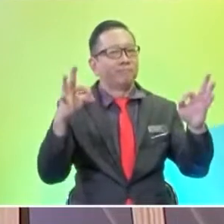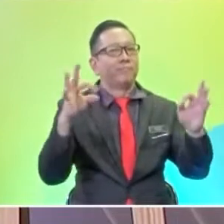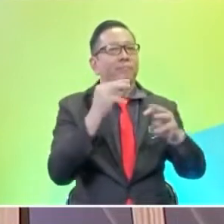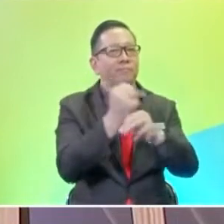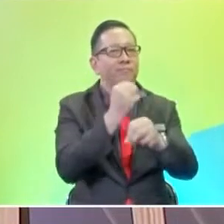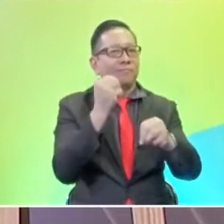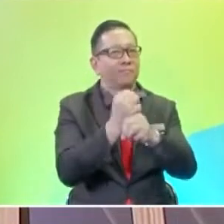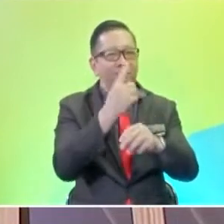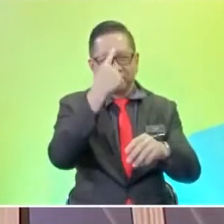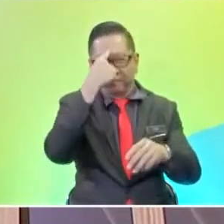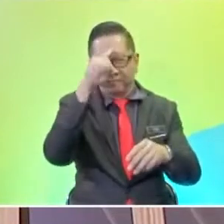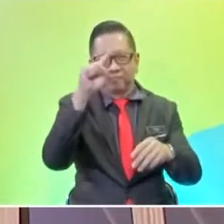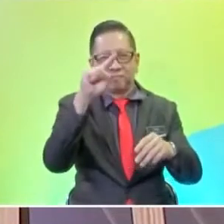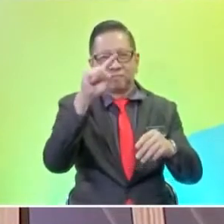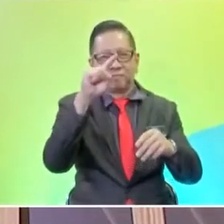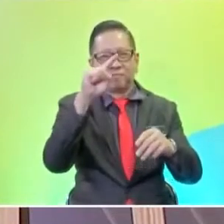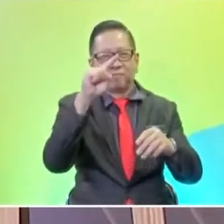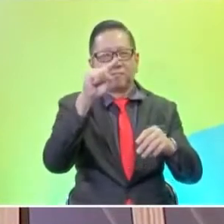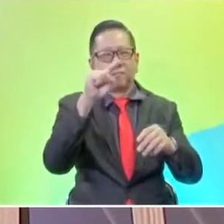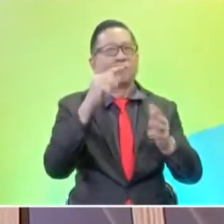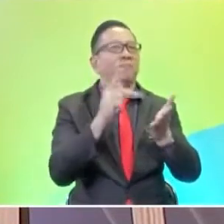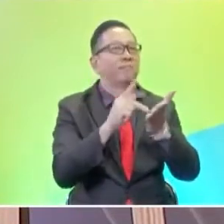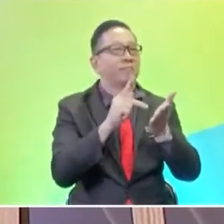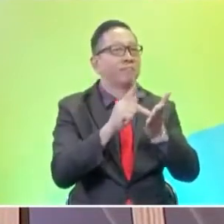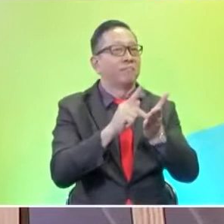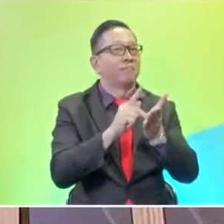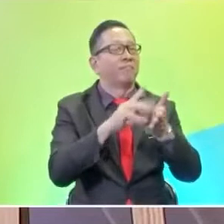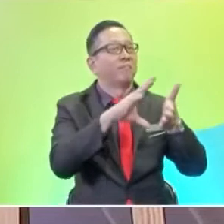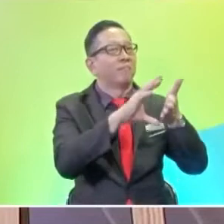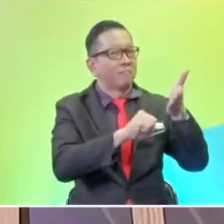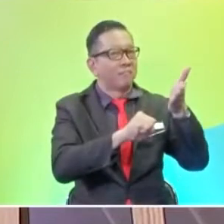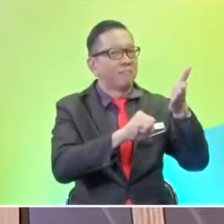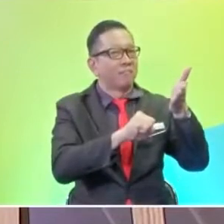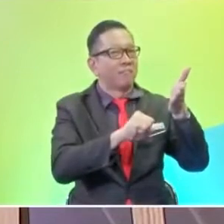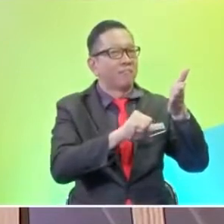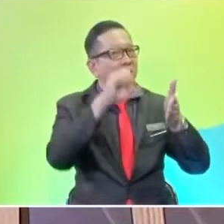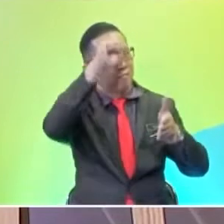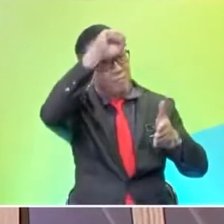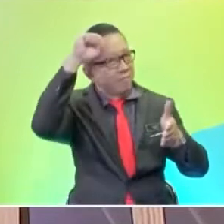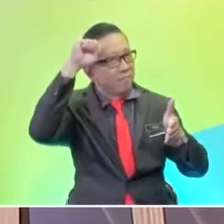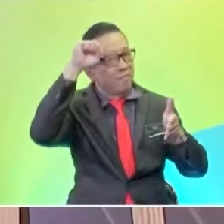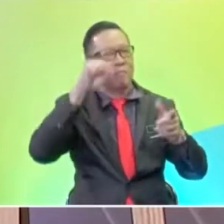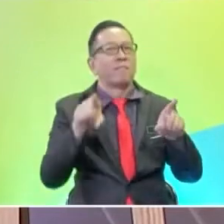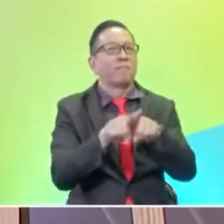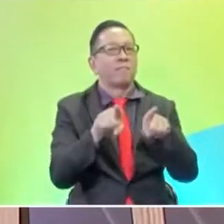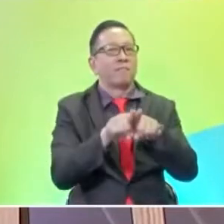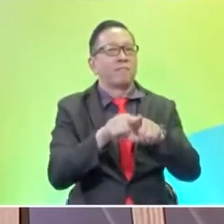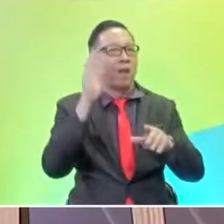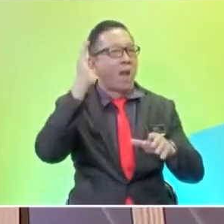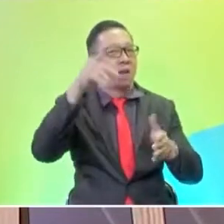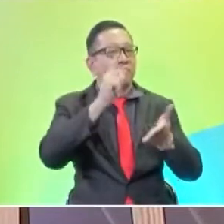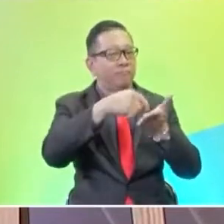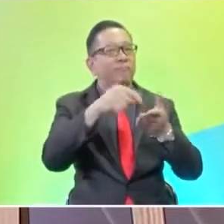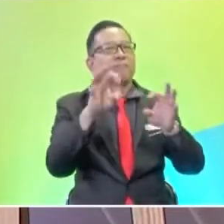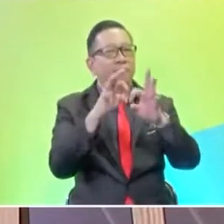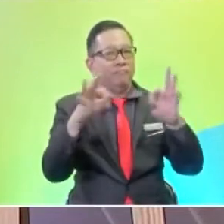lengkap untuk operasi tolak jadi Cikgu dan sound juga akan sama-sama menulis ayat matematika lengkap